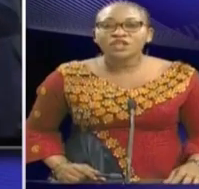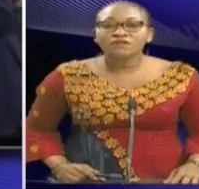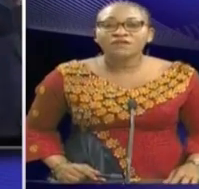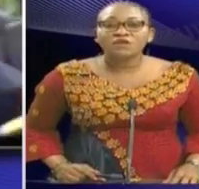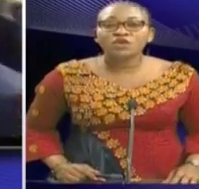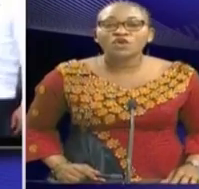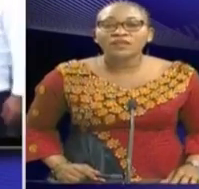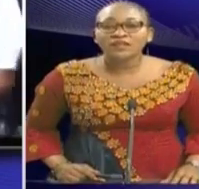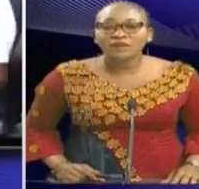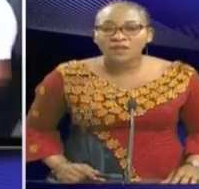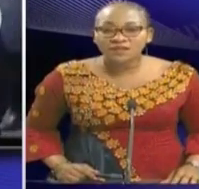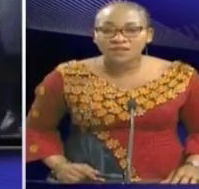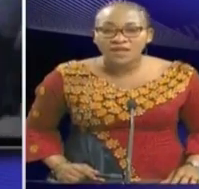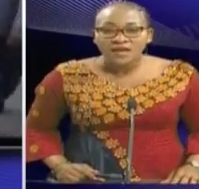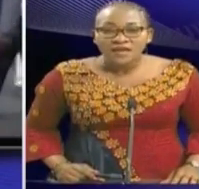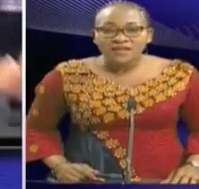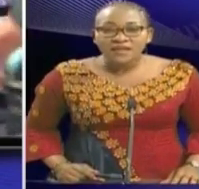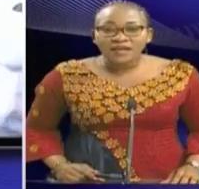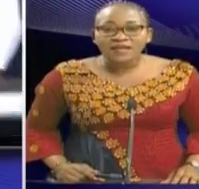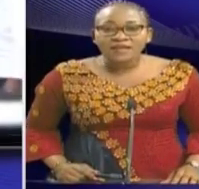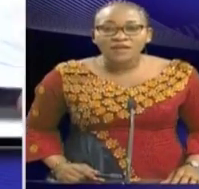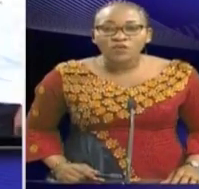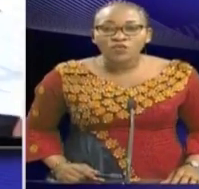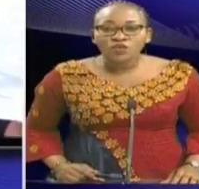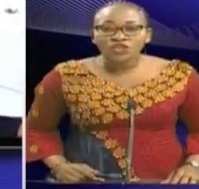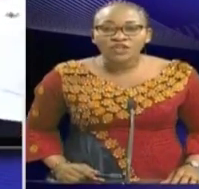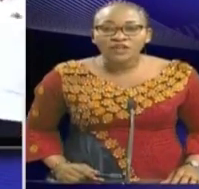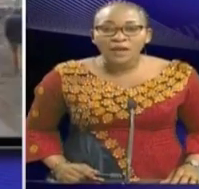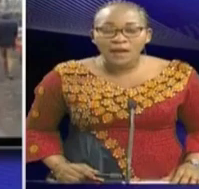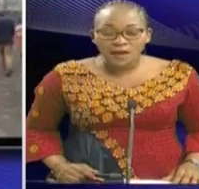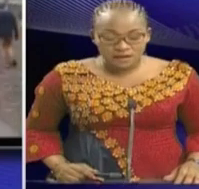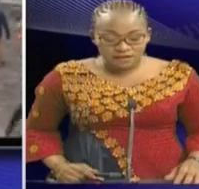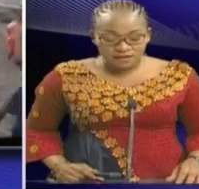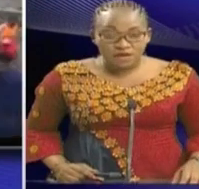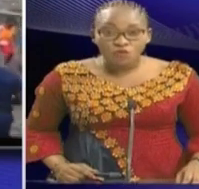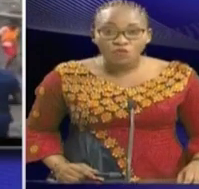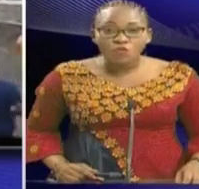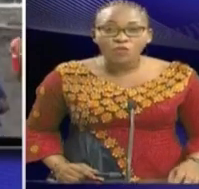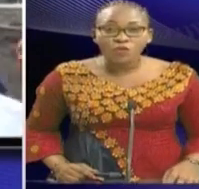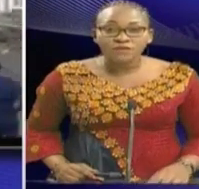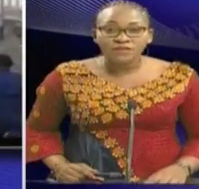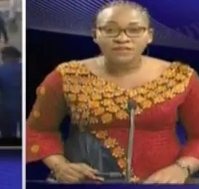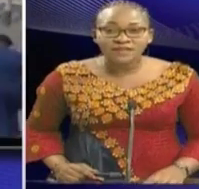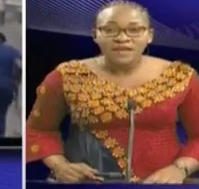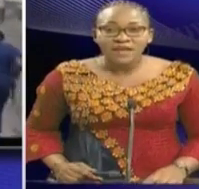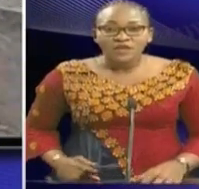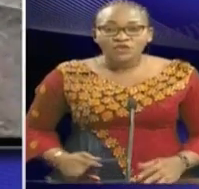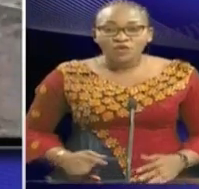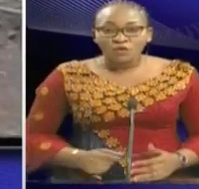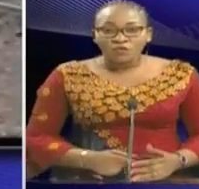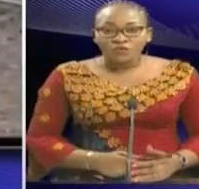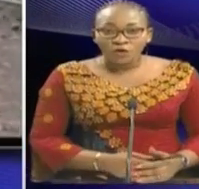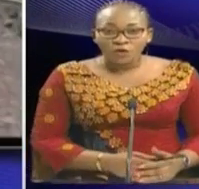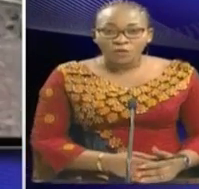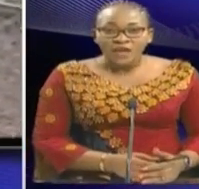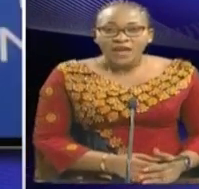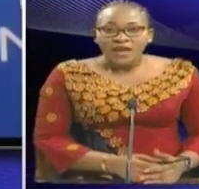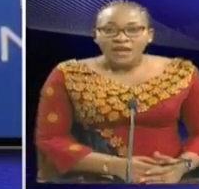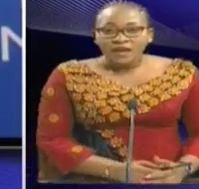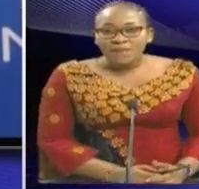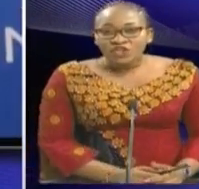diriger vers le camp des déplacés des cagnards ruchinias à niracongo pour une visite de réconfort